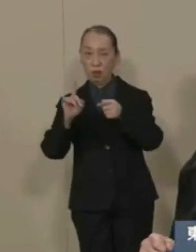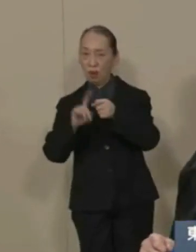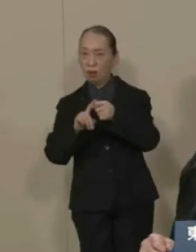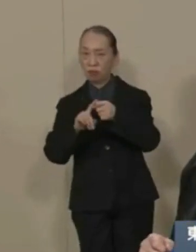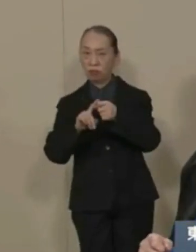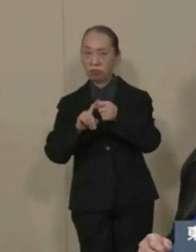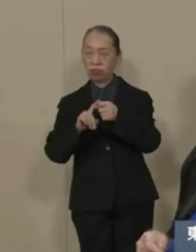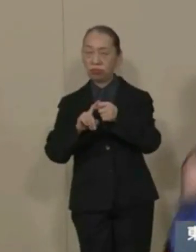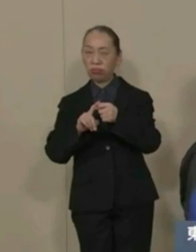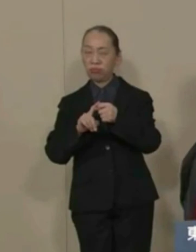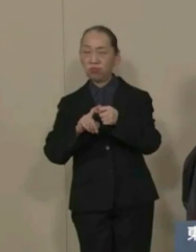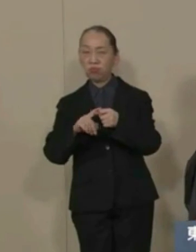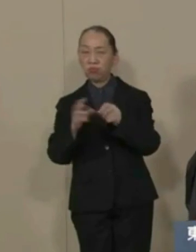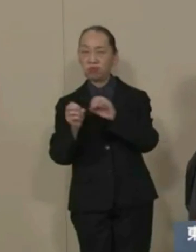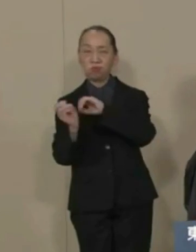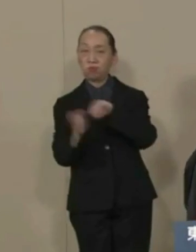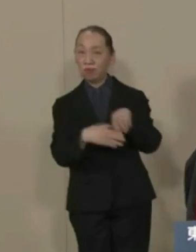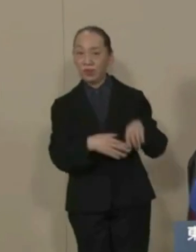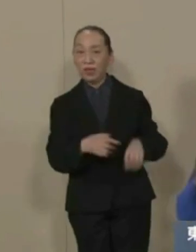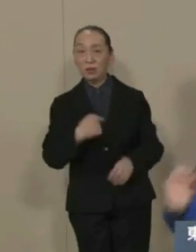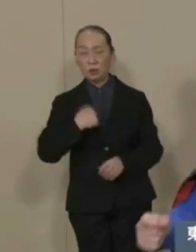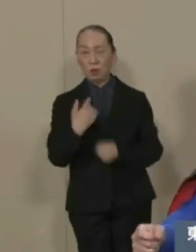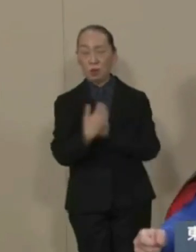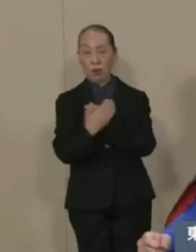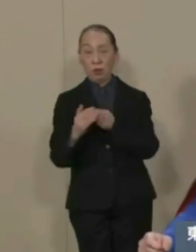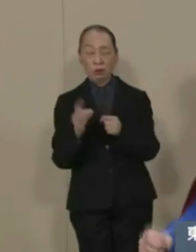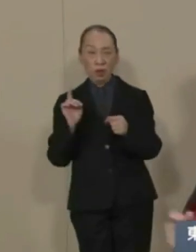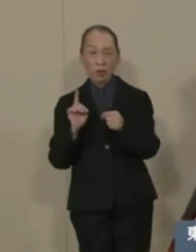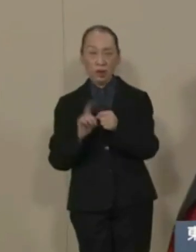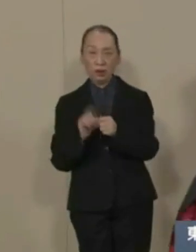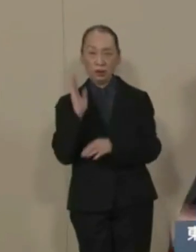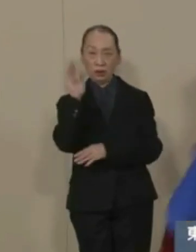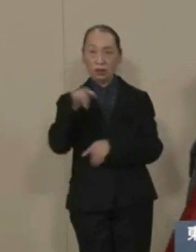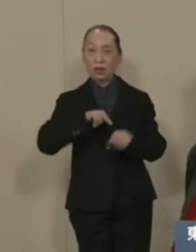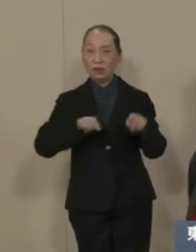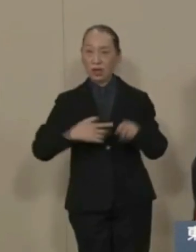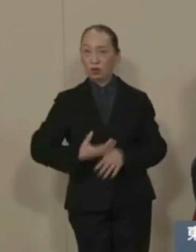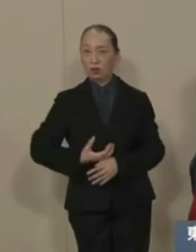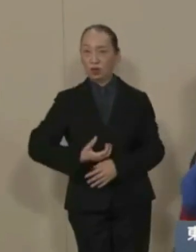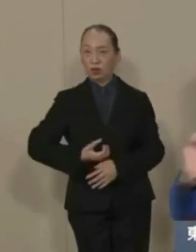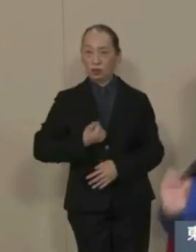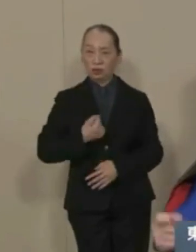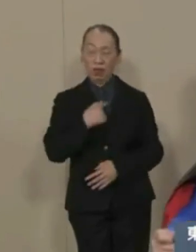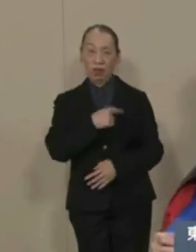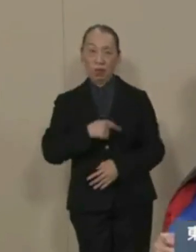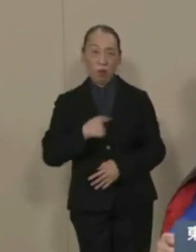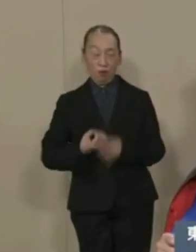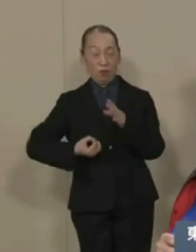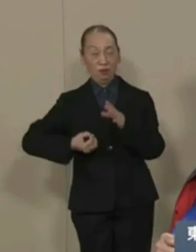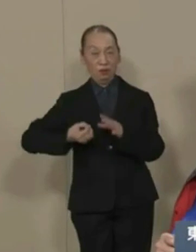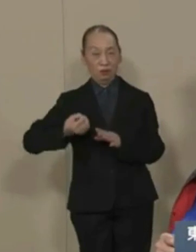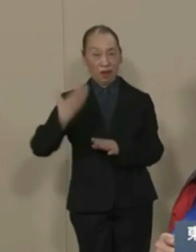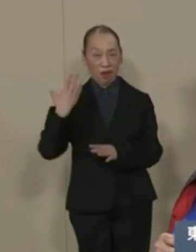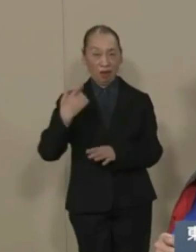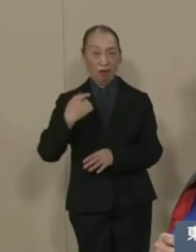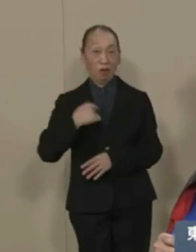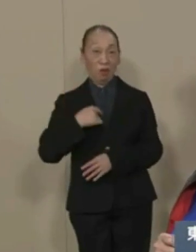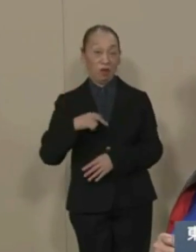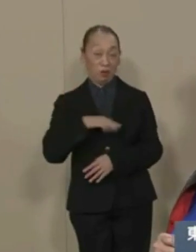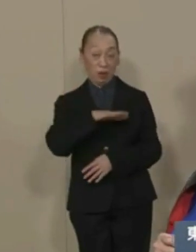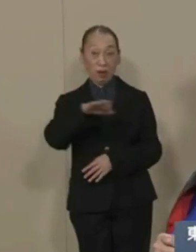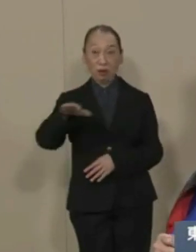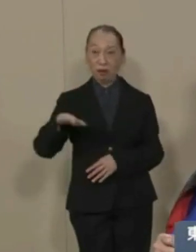ではなく己の保身の為にっ政治家としている信念は生我々が